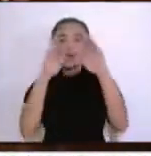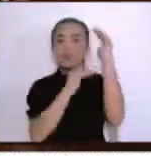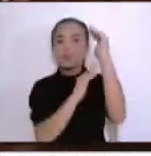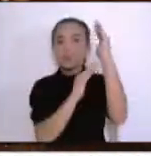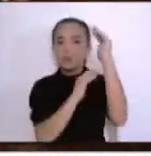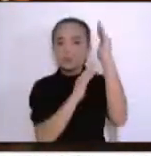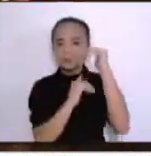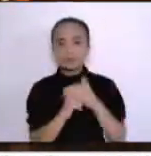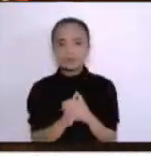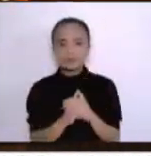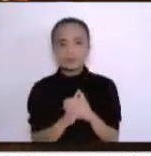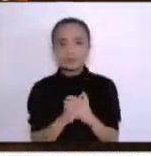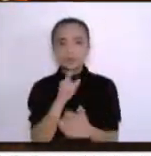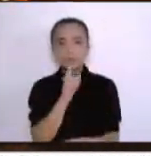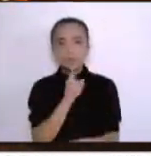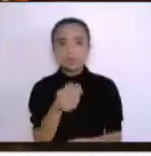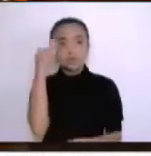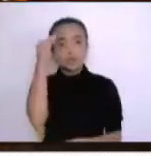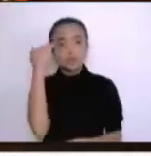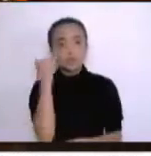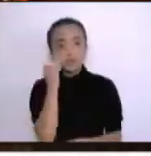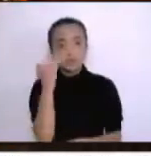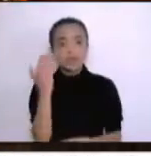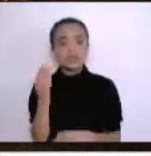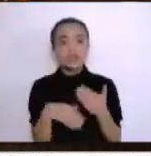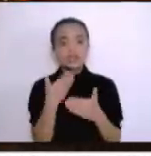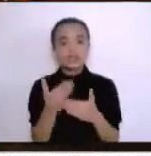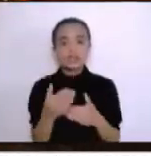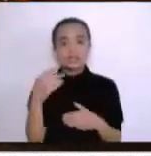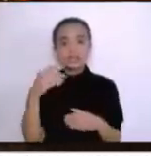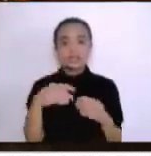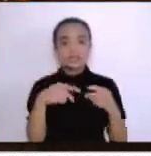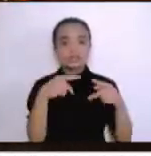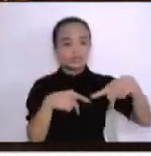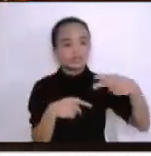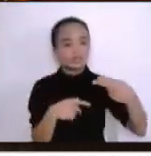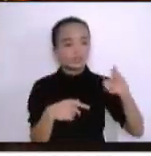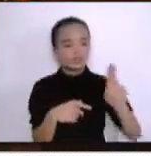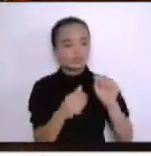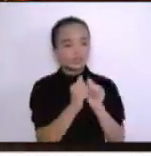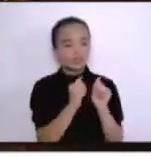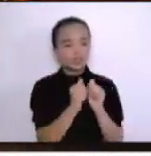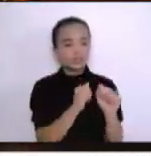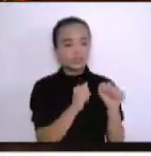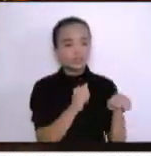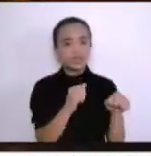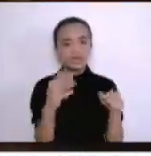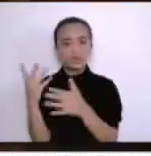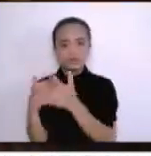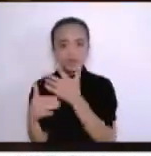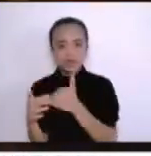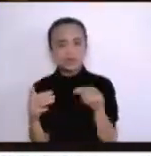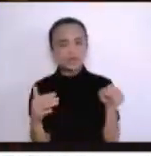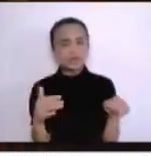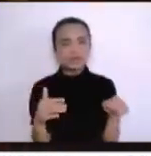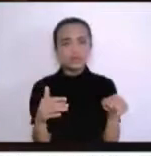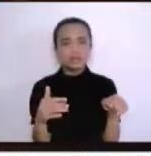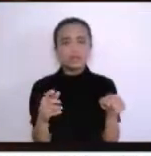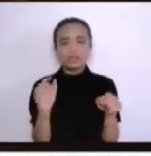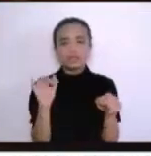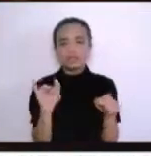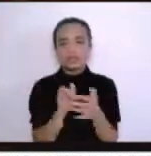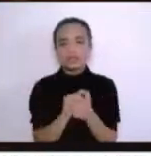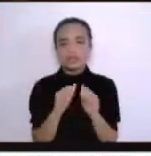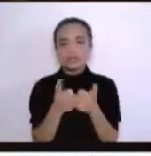Pung actually means wind and then Hwa means fire. So this overall exhibition is done by